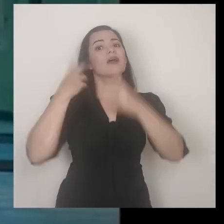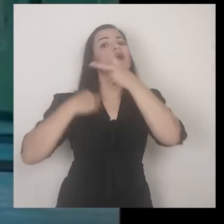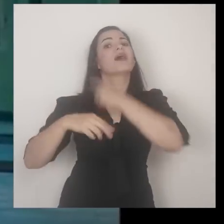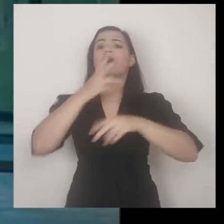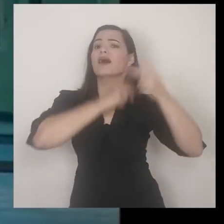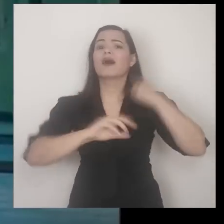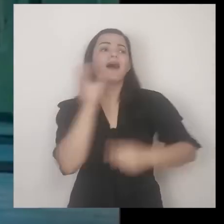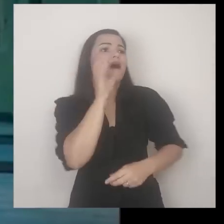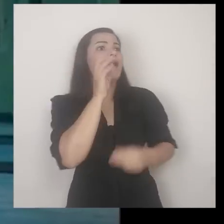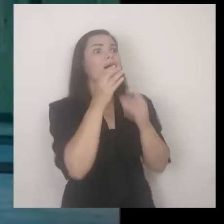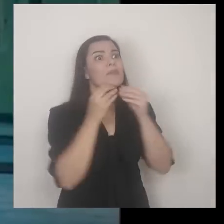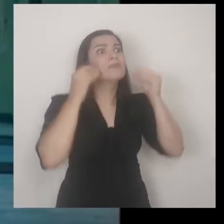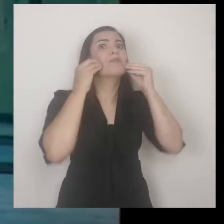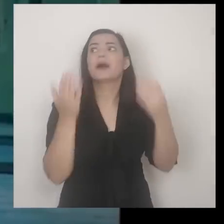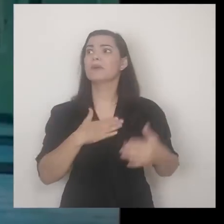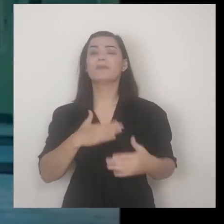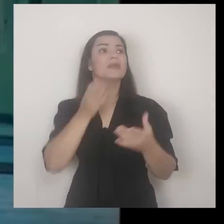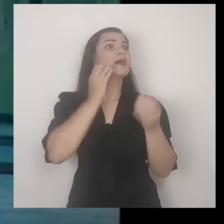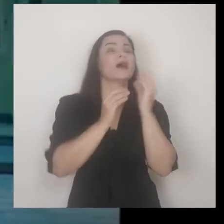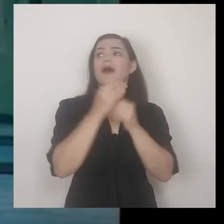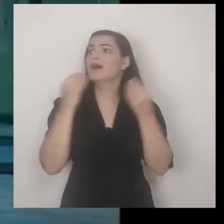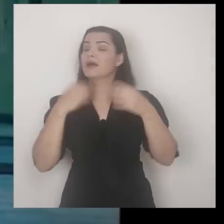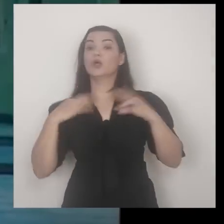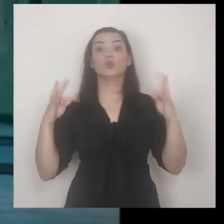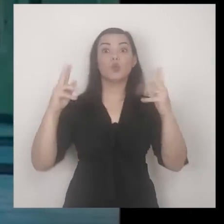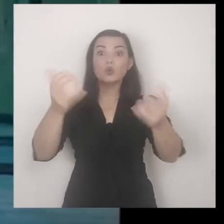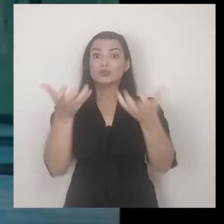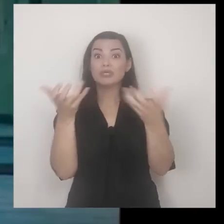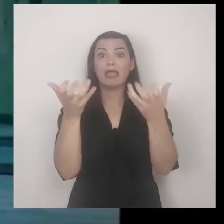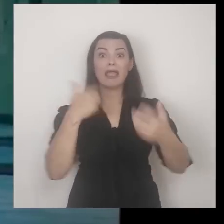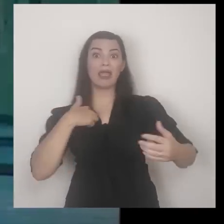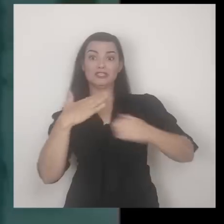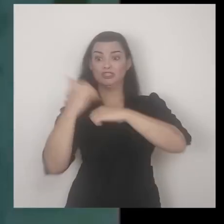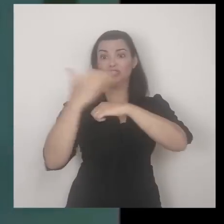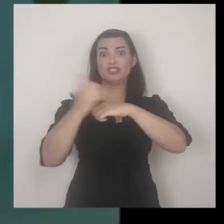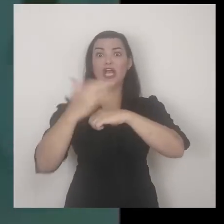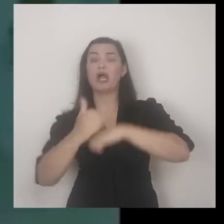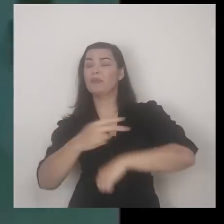chiedono, tutti mi vogliono, qua la parrucca, presto la barba, presto il biglietto, e